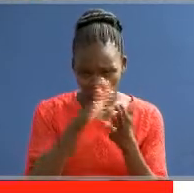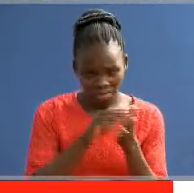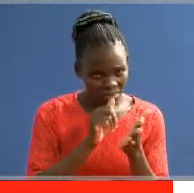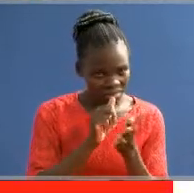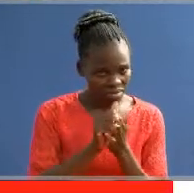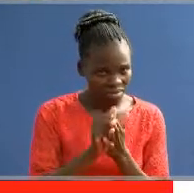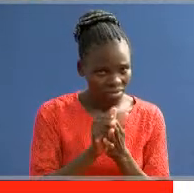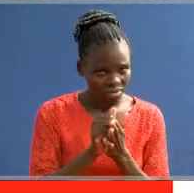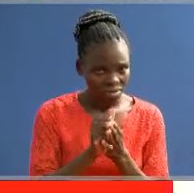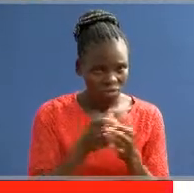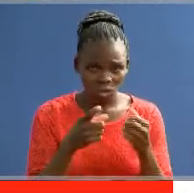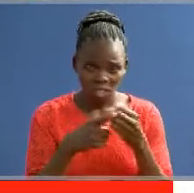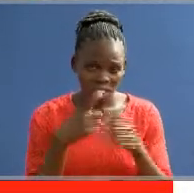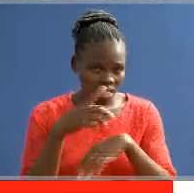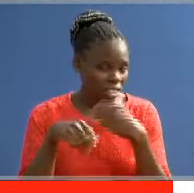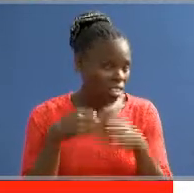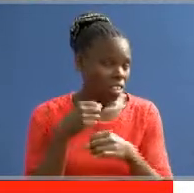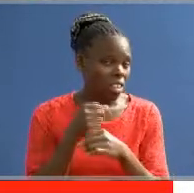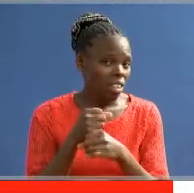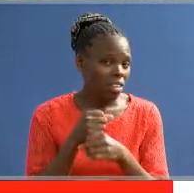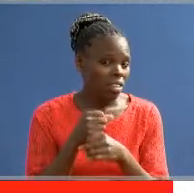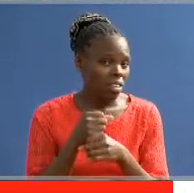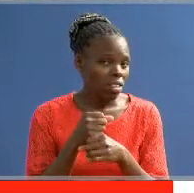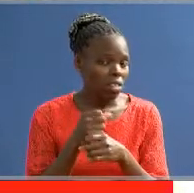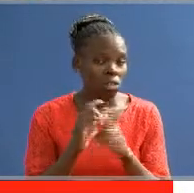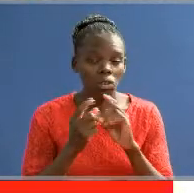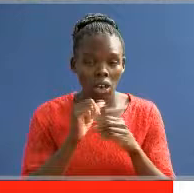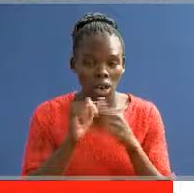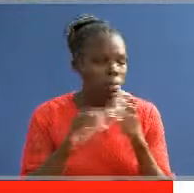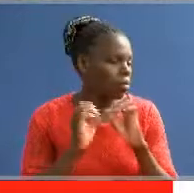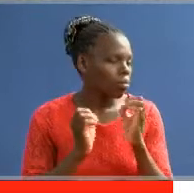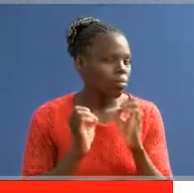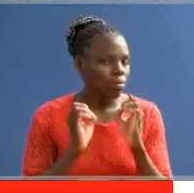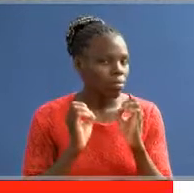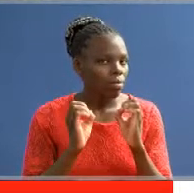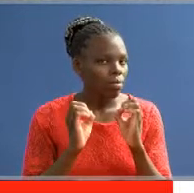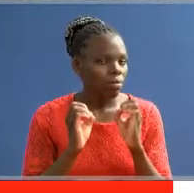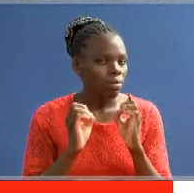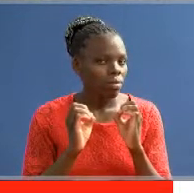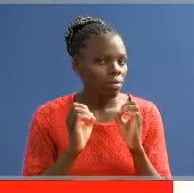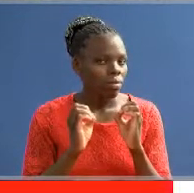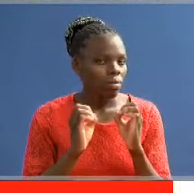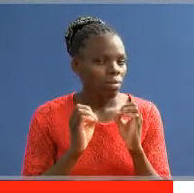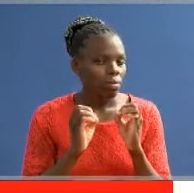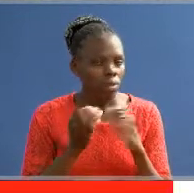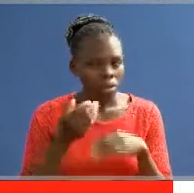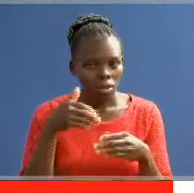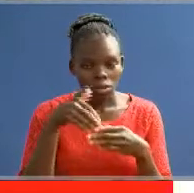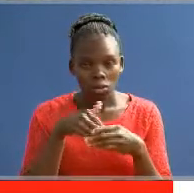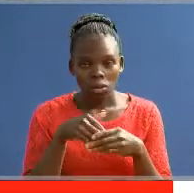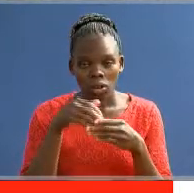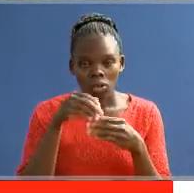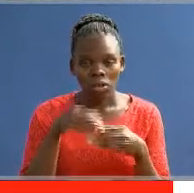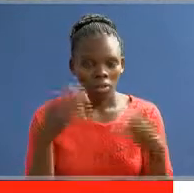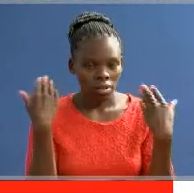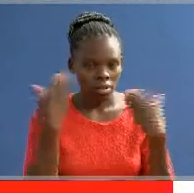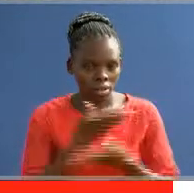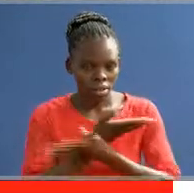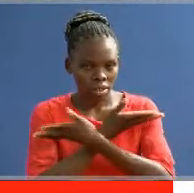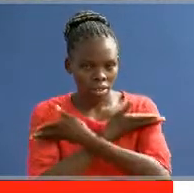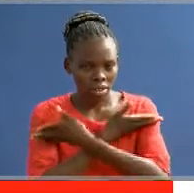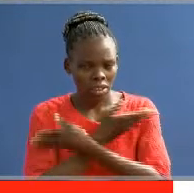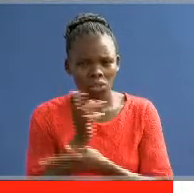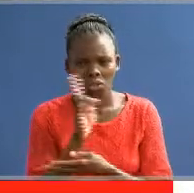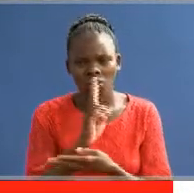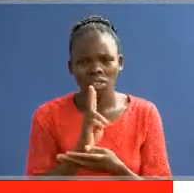stigma for 6 years kwa sababu sikuwa nataka kuiongelea juu yake. Sasa nilikuwa najiwekea t-shirt juu nikitumia pad, na need pad